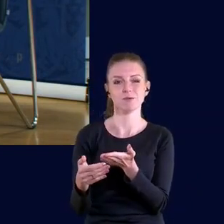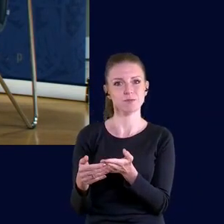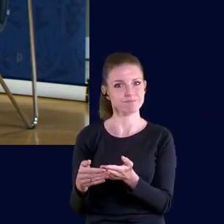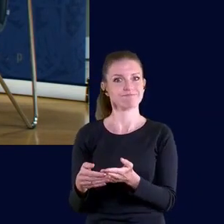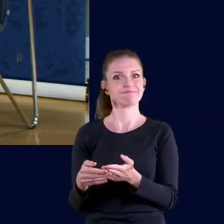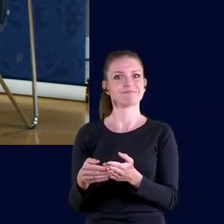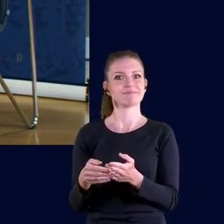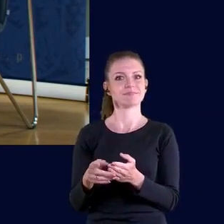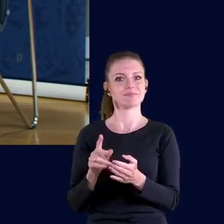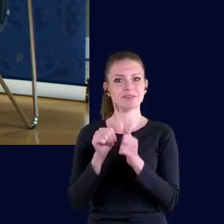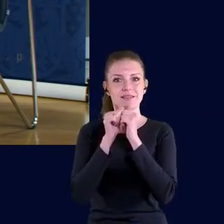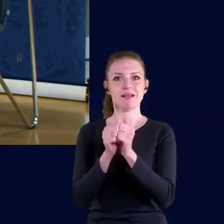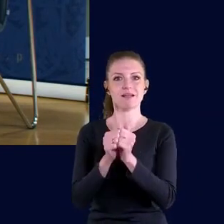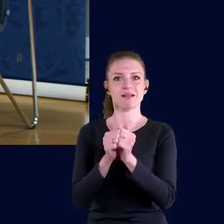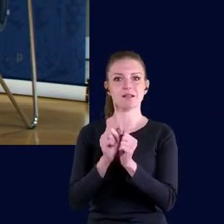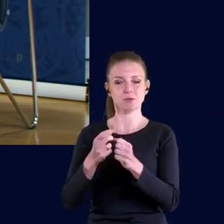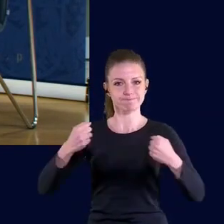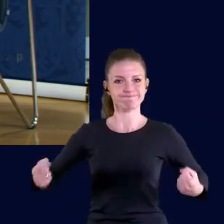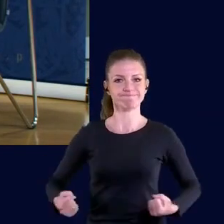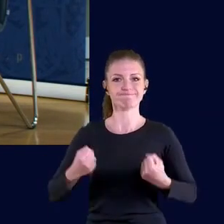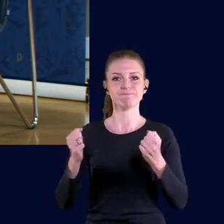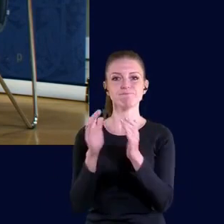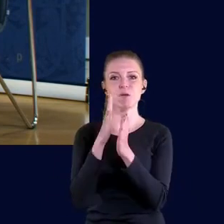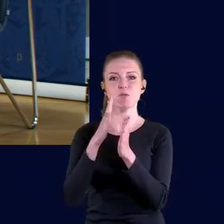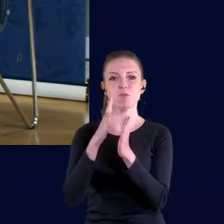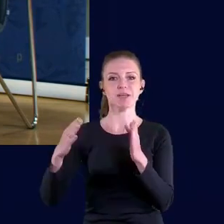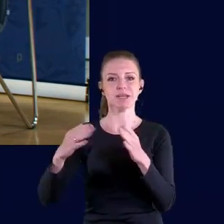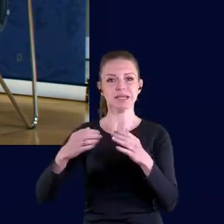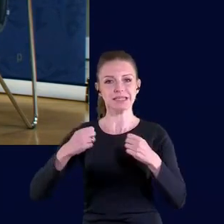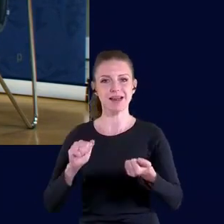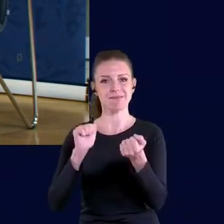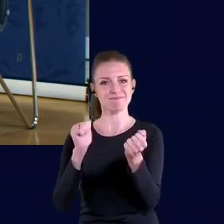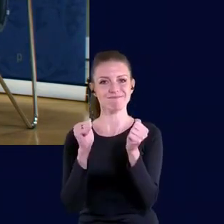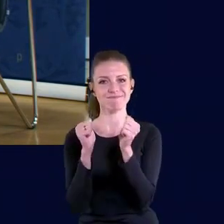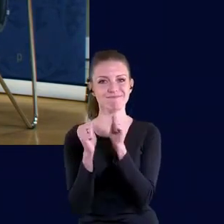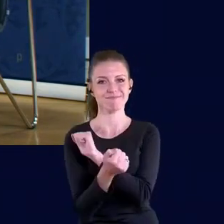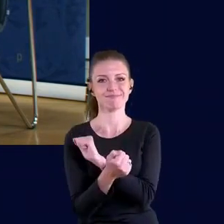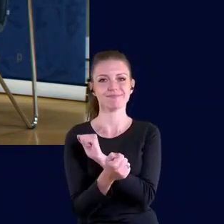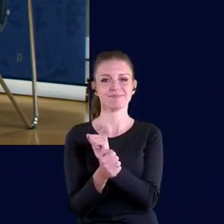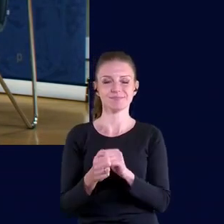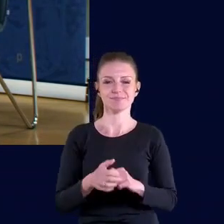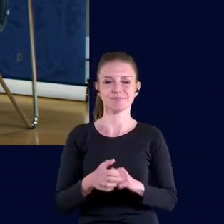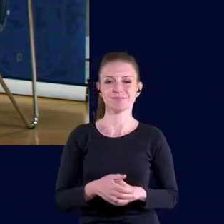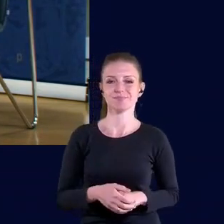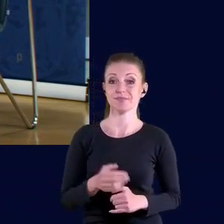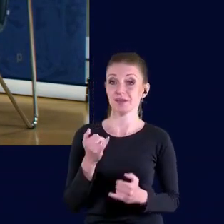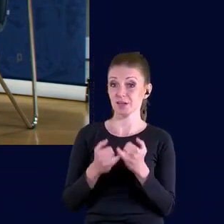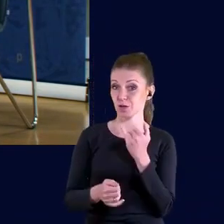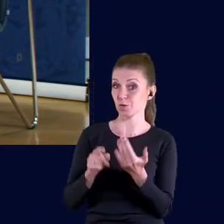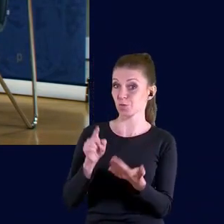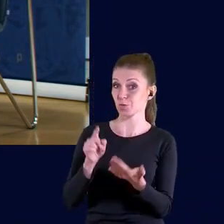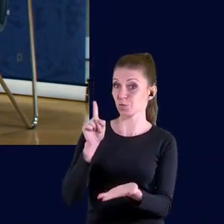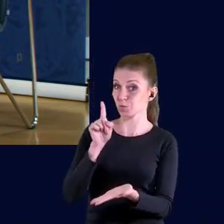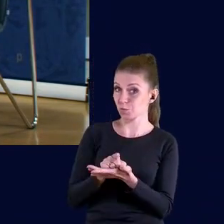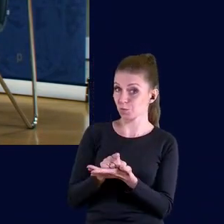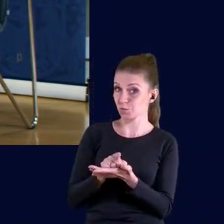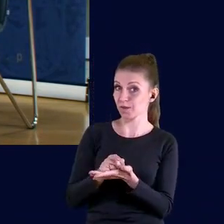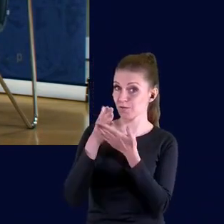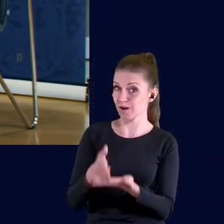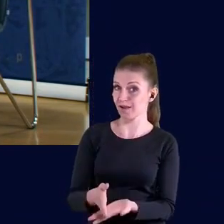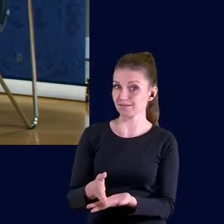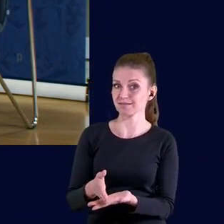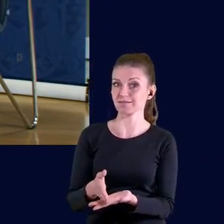to też jest duża szansa dla bibliotekarstwo akademicki tego na ile dobrze sobie z tym poradzimy